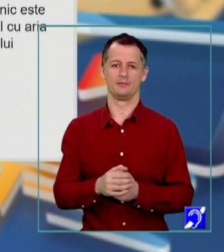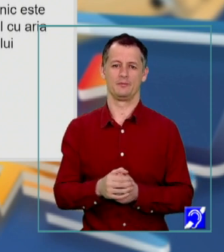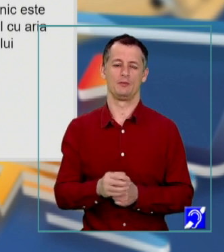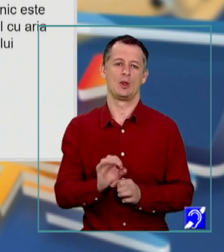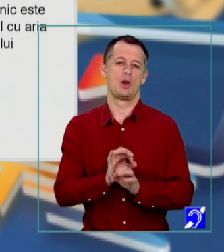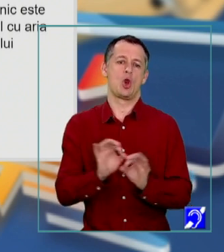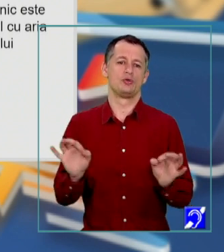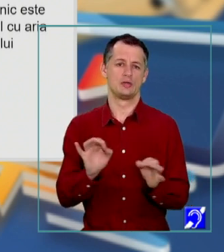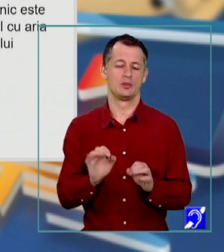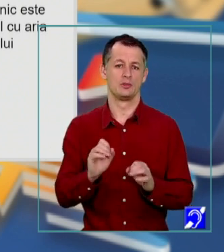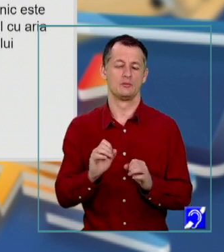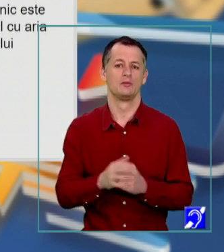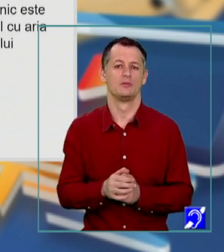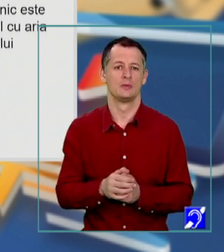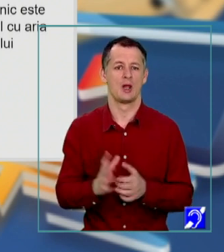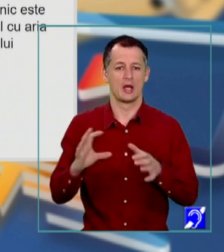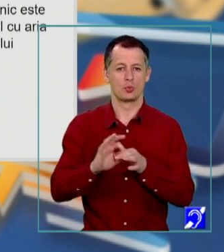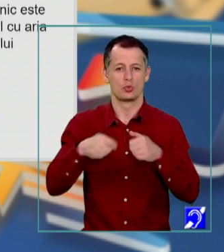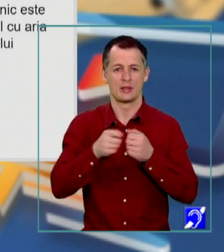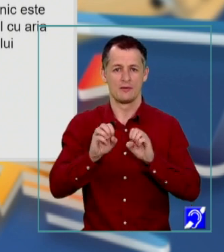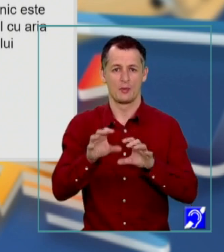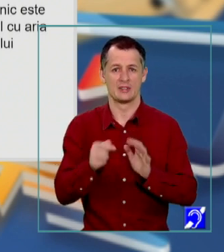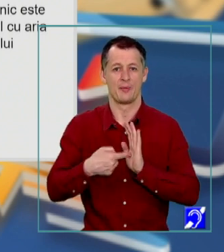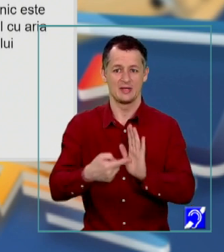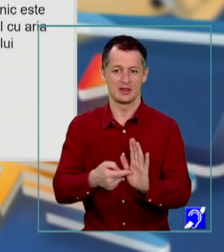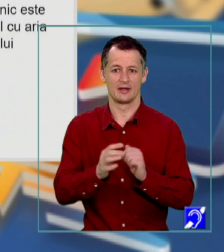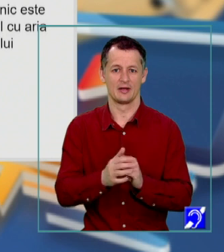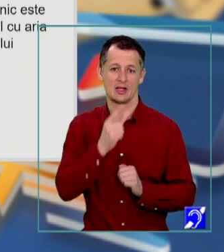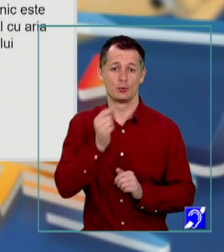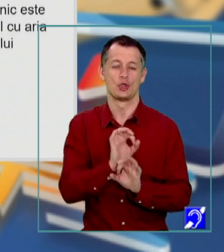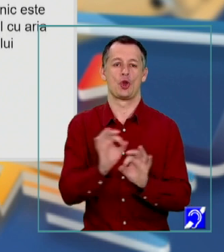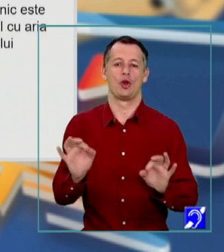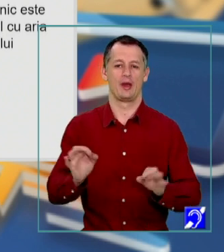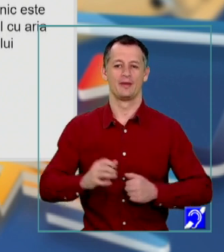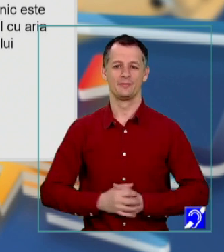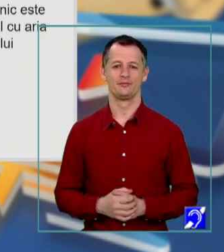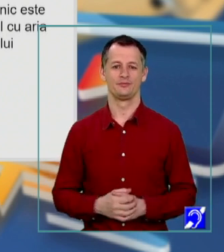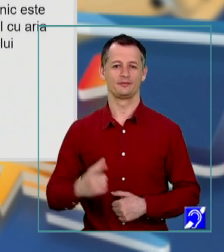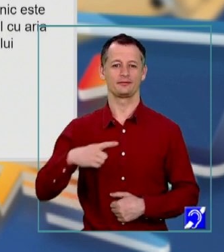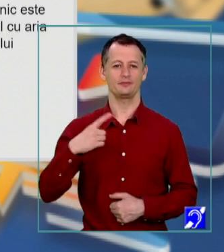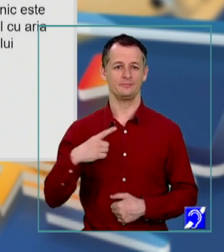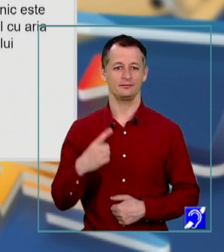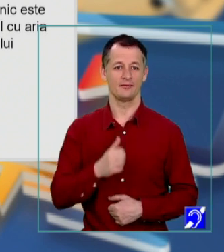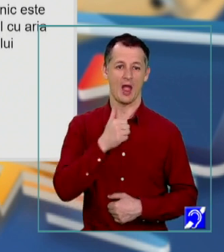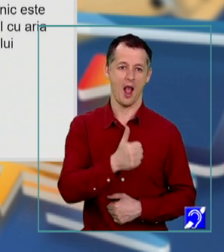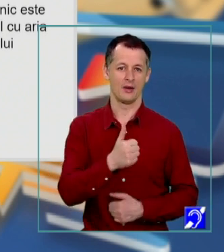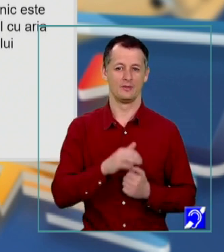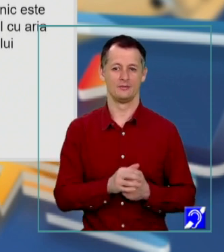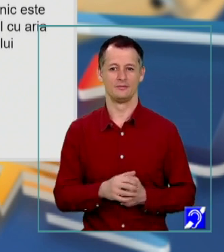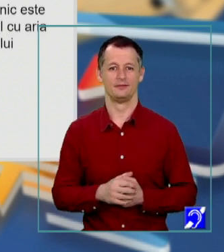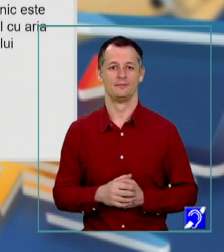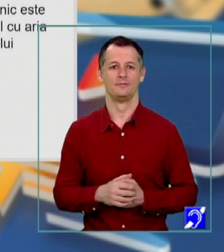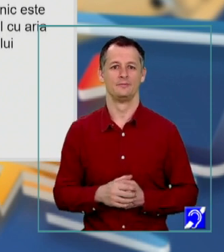logic, toate informațiile pe care vi le-am prezentat, răspunsul corect este A, și